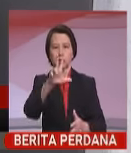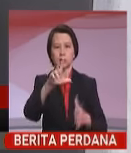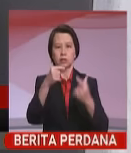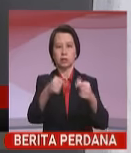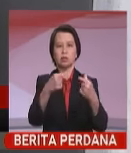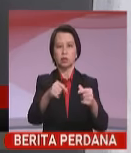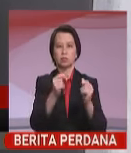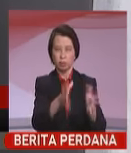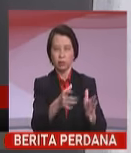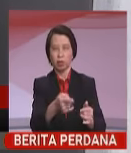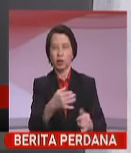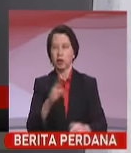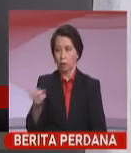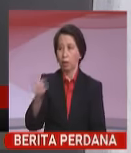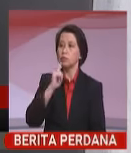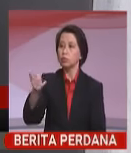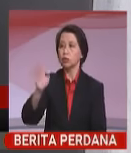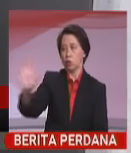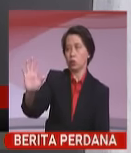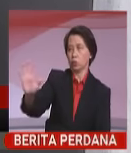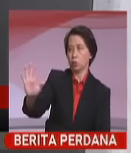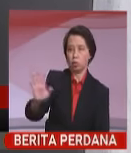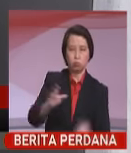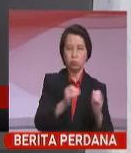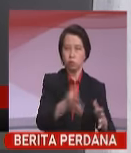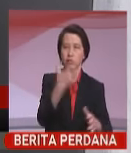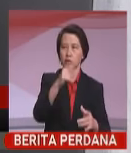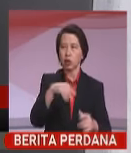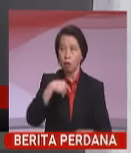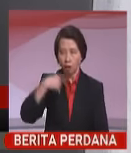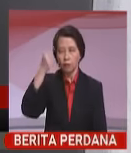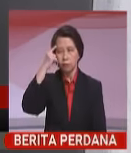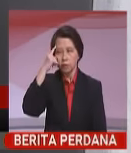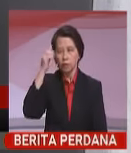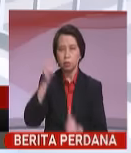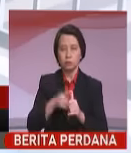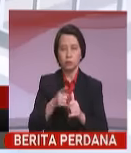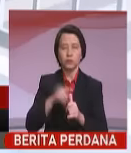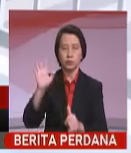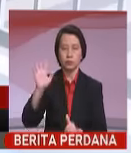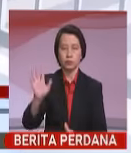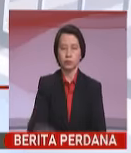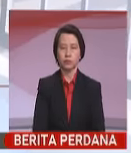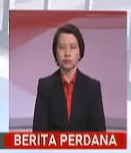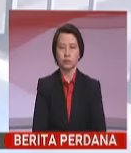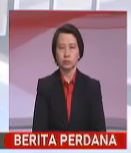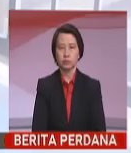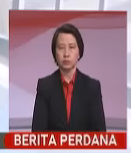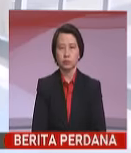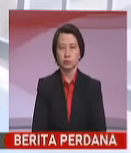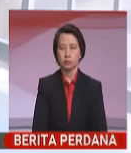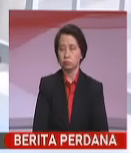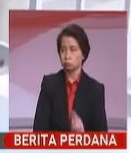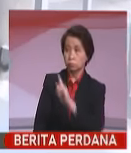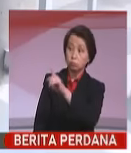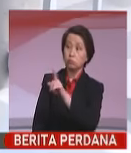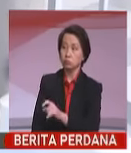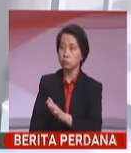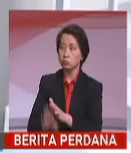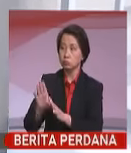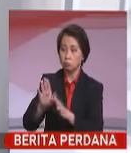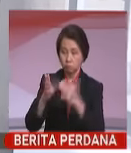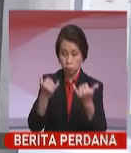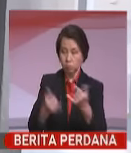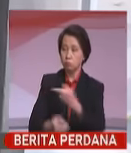silap saya. Mungkin saya kata nanti luar, saya kena fikir luar, fikir panjang. Dan ditanya mengenai prestasi